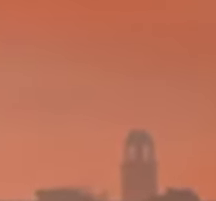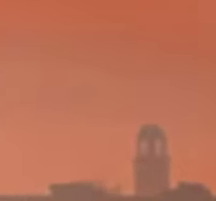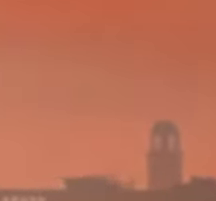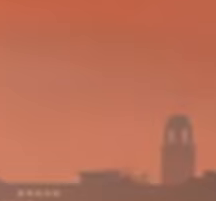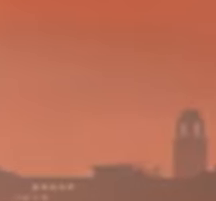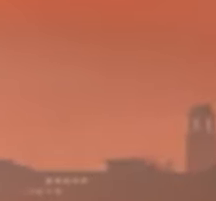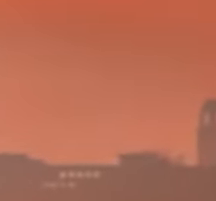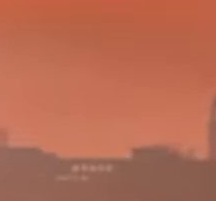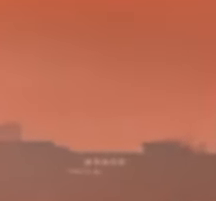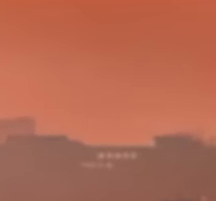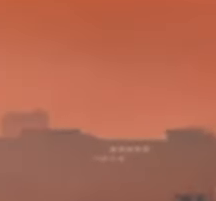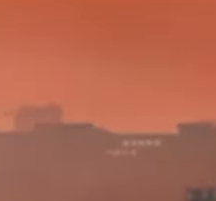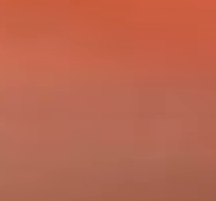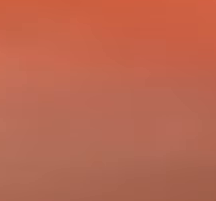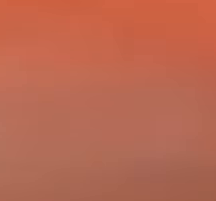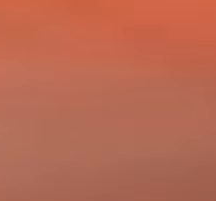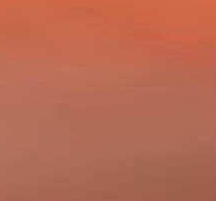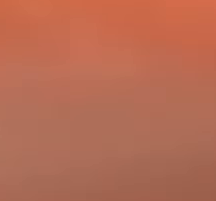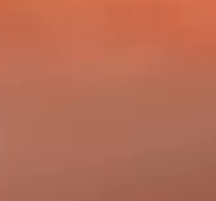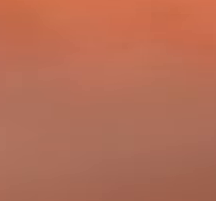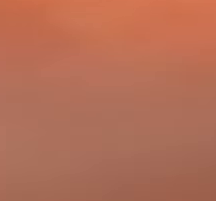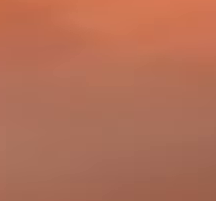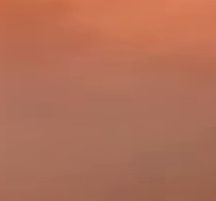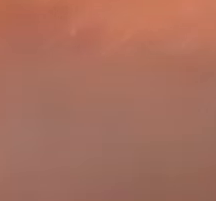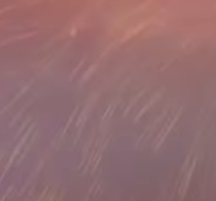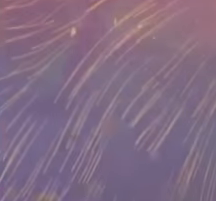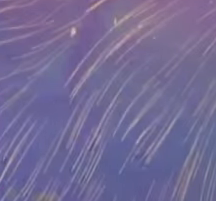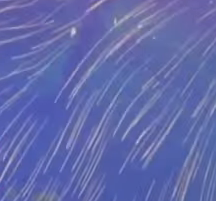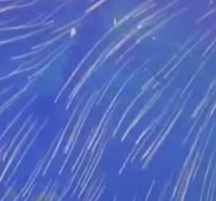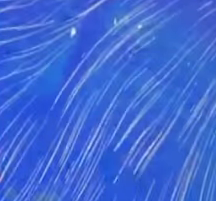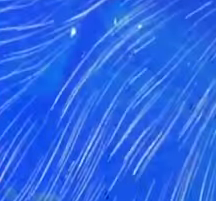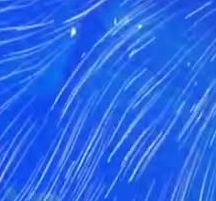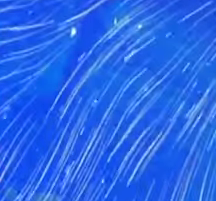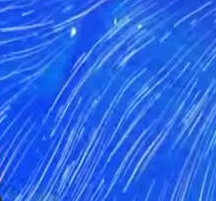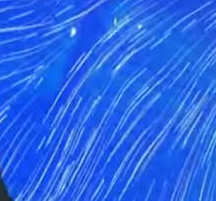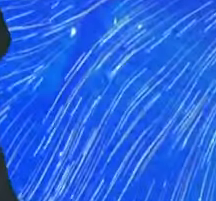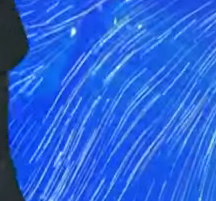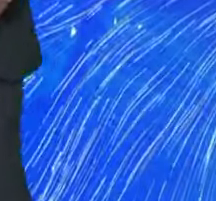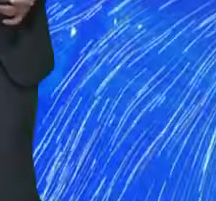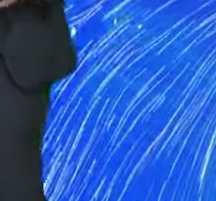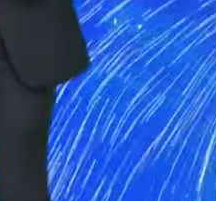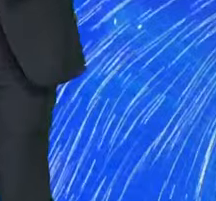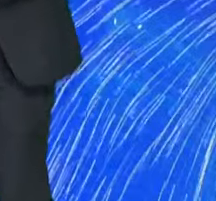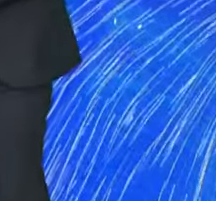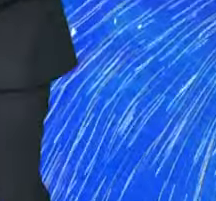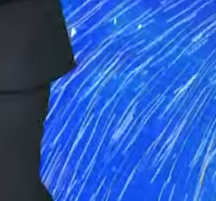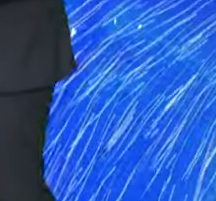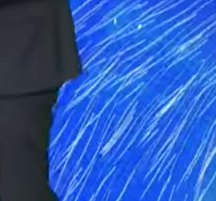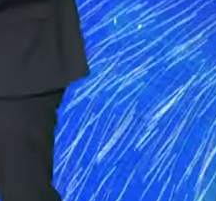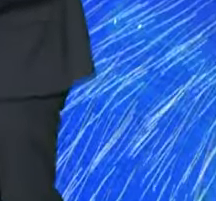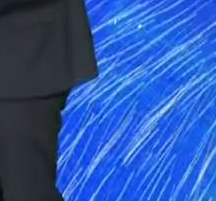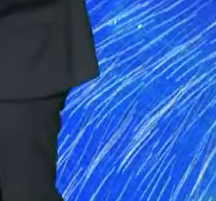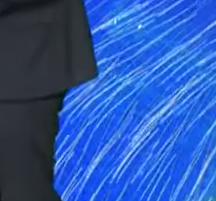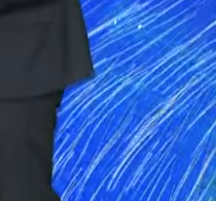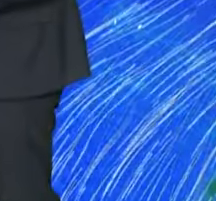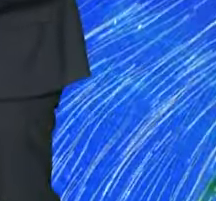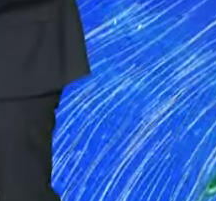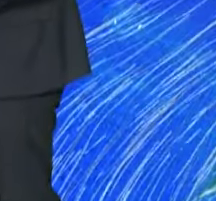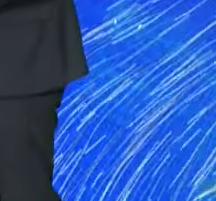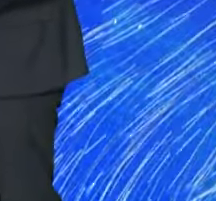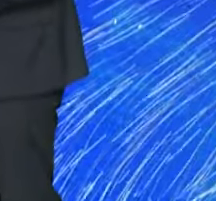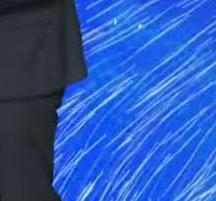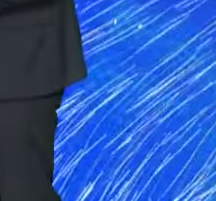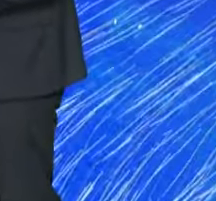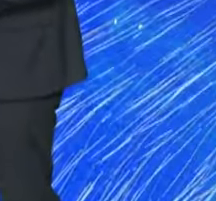Sangli Point sa Cavite City at sa Dagupan City. At mainit pa rin po sa buong bansa bukas at sa Webes dahil patuloy pa ang